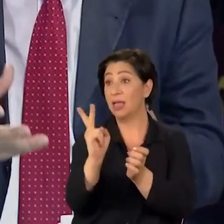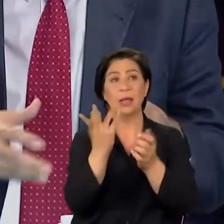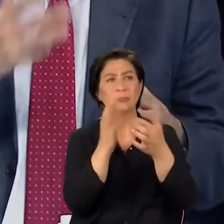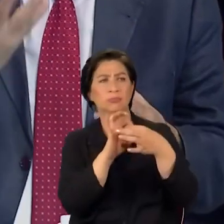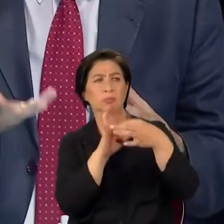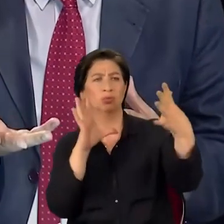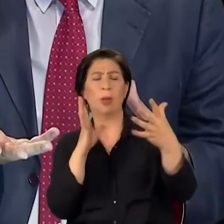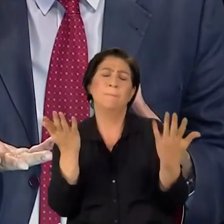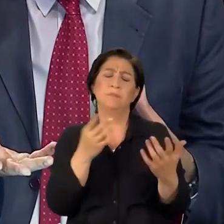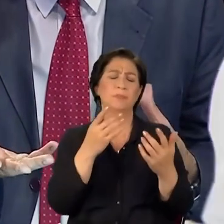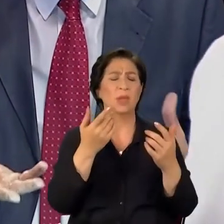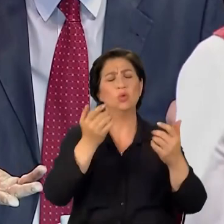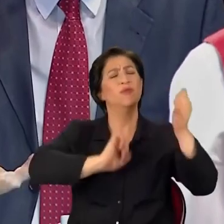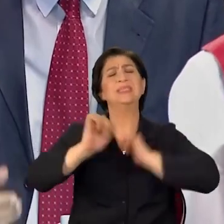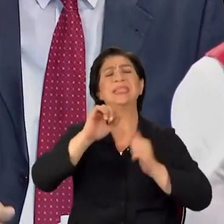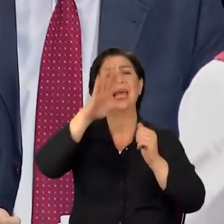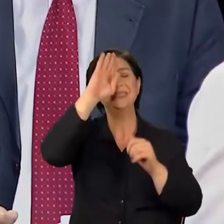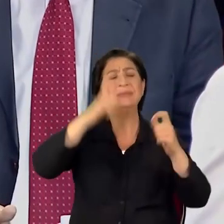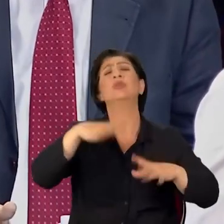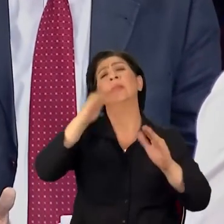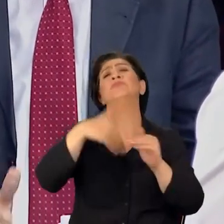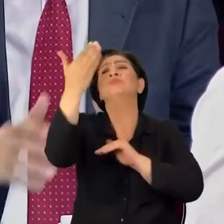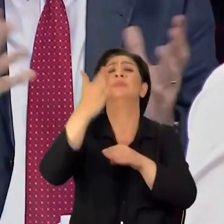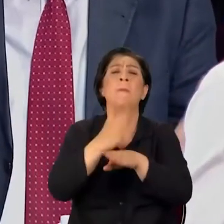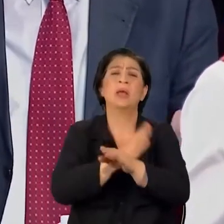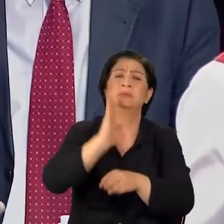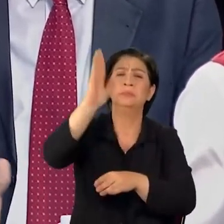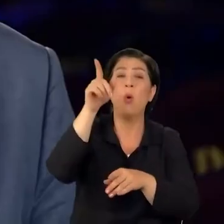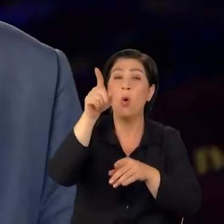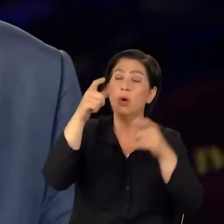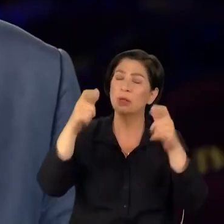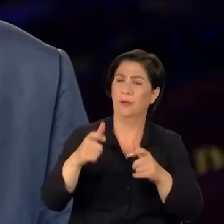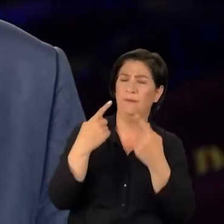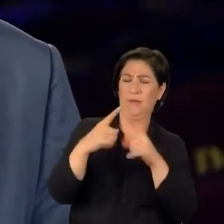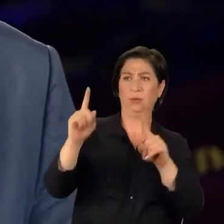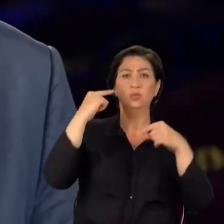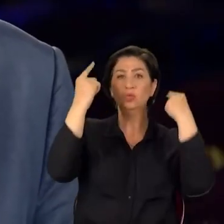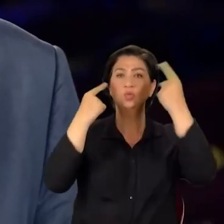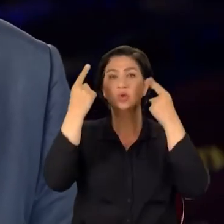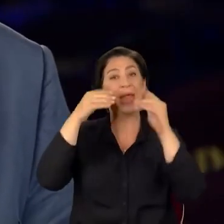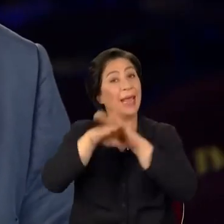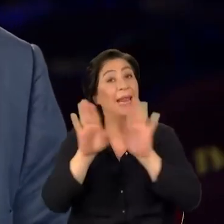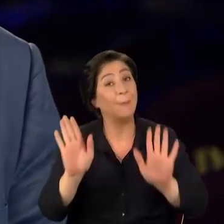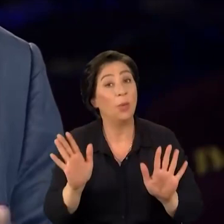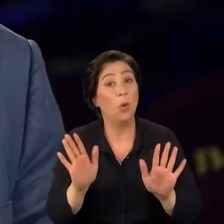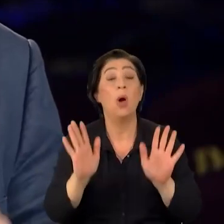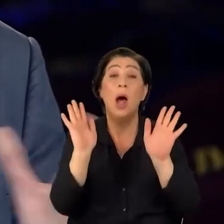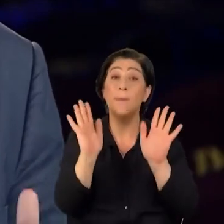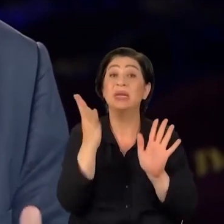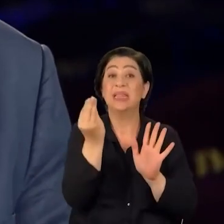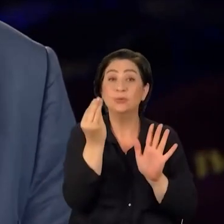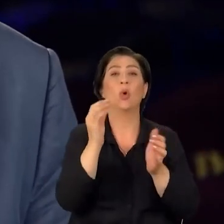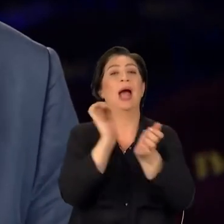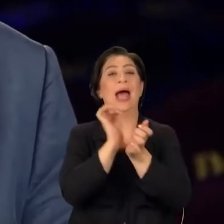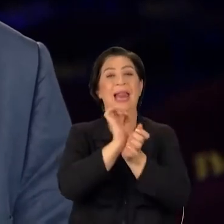kopmuşsa, mesela başka bir kentte üniversitede okuyorsa, o zaman daha farklı bir kimlik edinebilme şansı oluyor. Ama daha çok